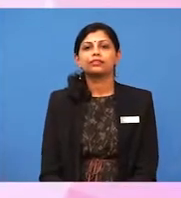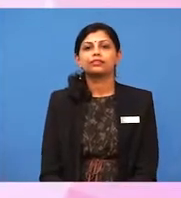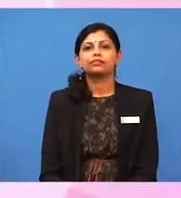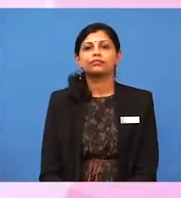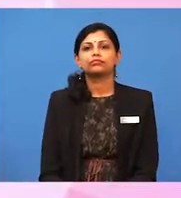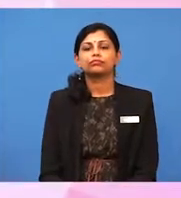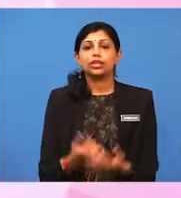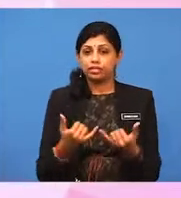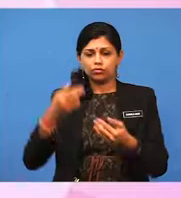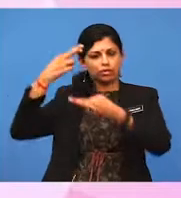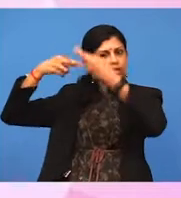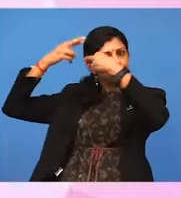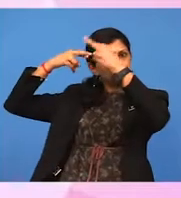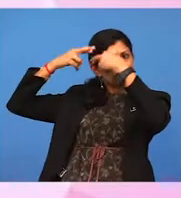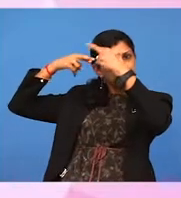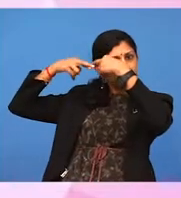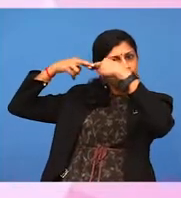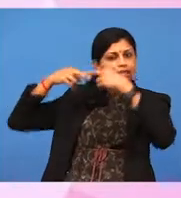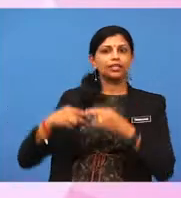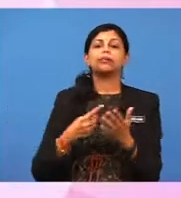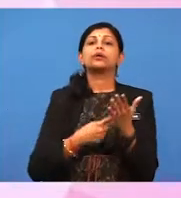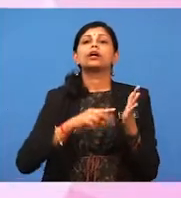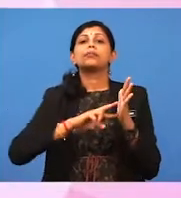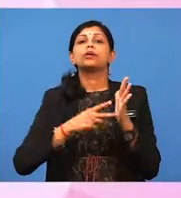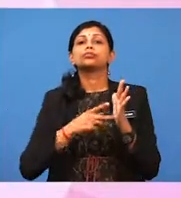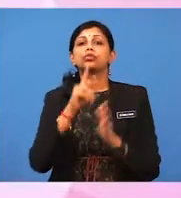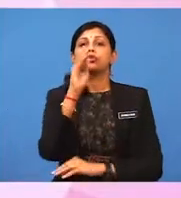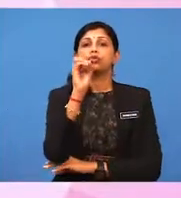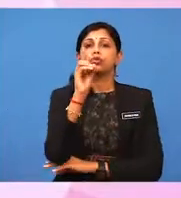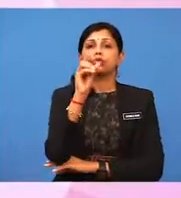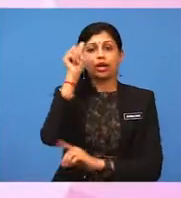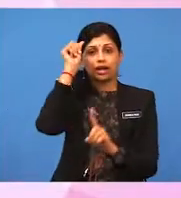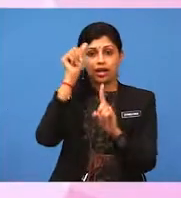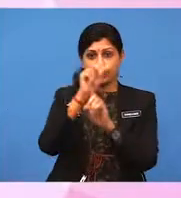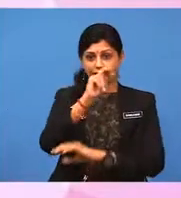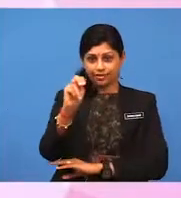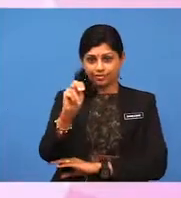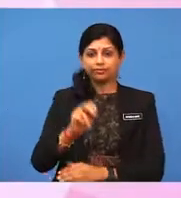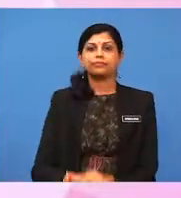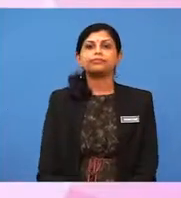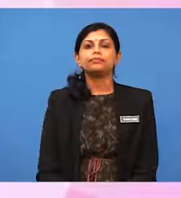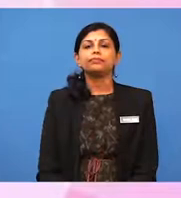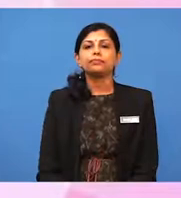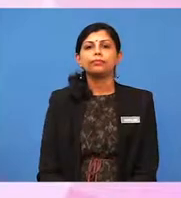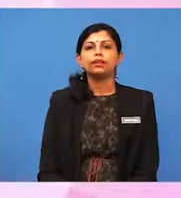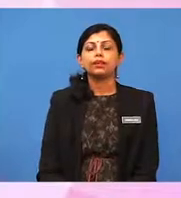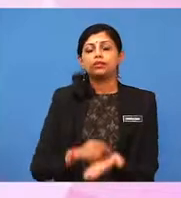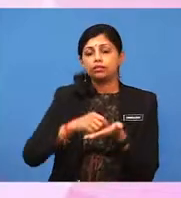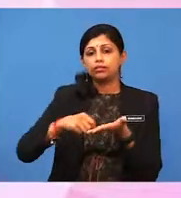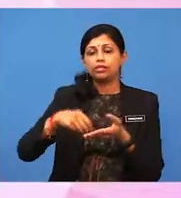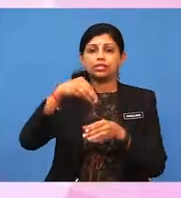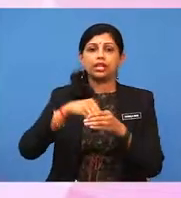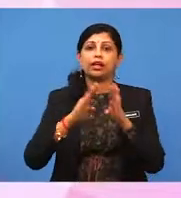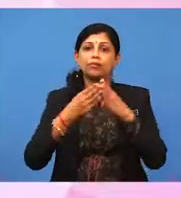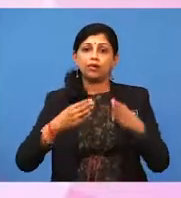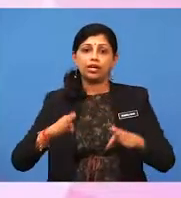Cuba kita imbas kembali murid-murid. Apakah kod arahan? Kod arahan ialah satu arahan yang ditulis dalam